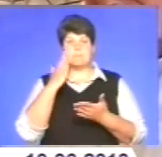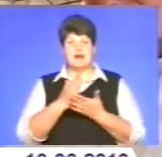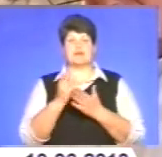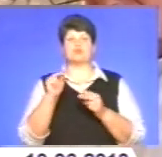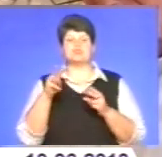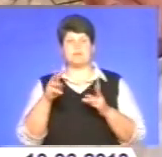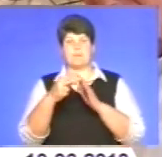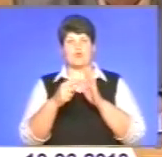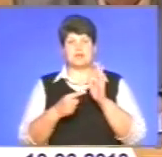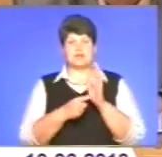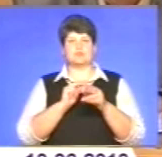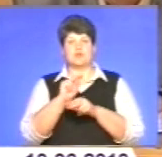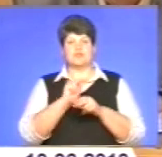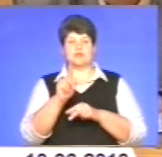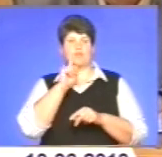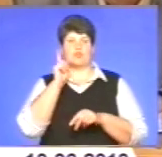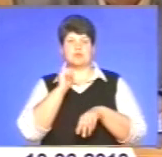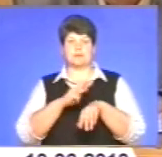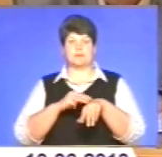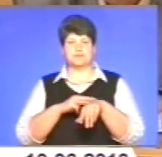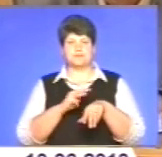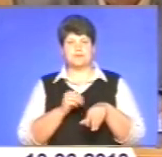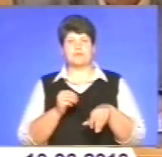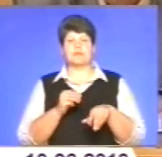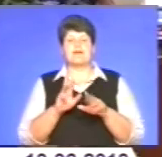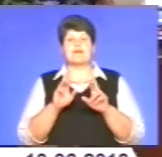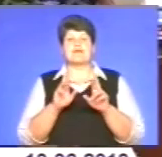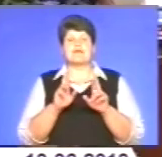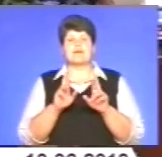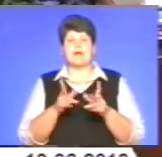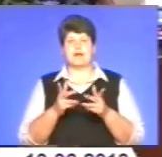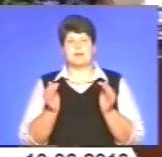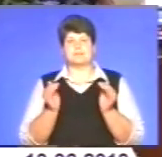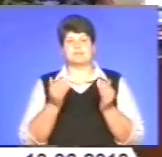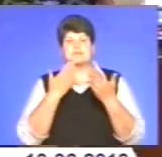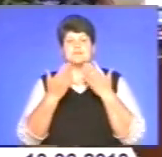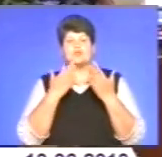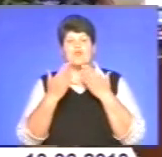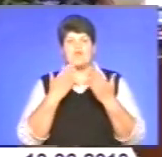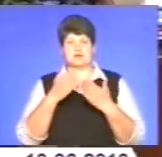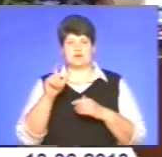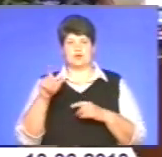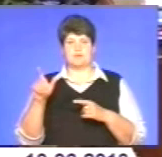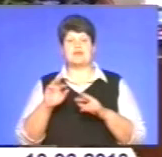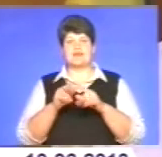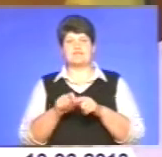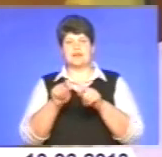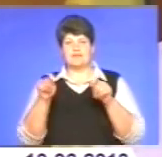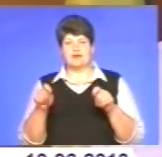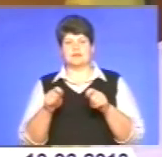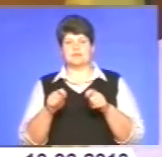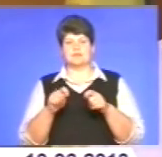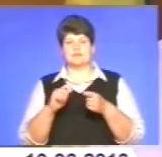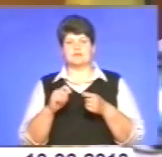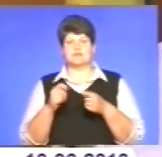поділитися, щоб навчити молодих співробітників як мінімум і спілкуватися з людьми, розкривати злочини, як це